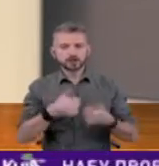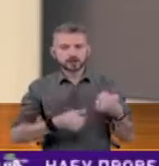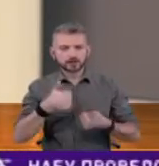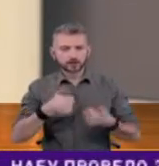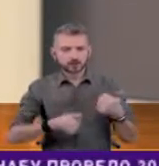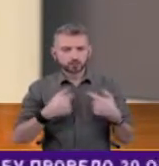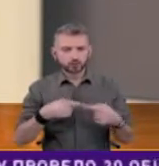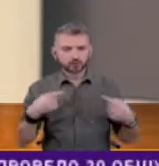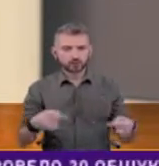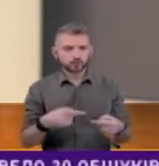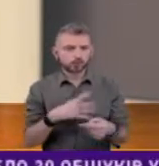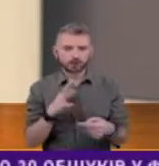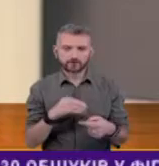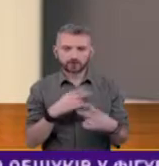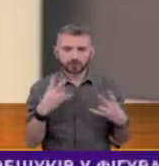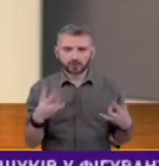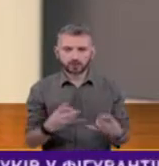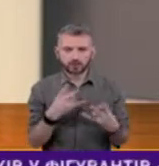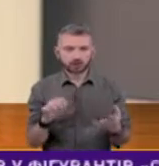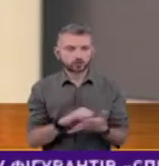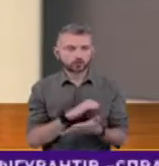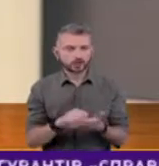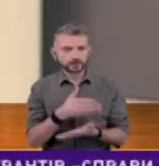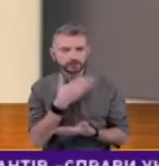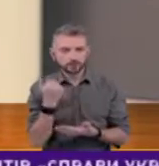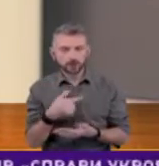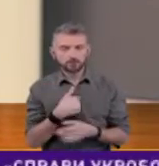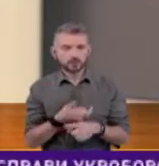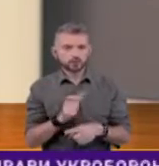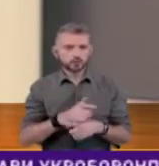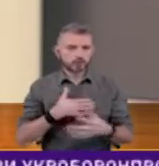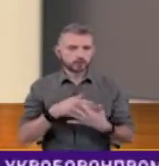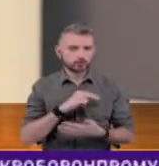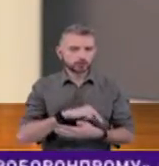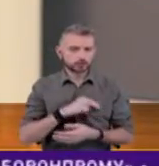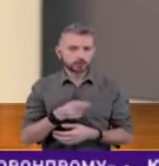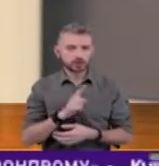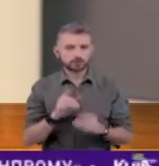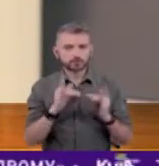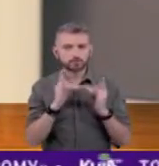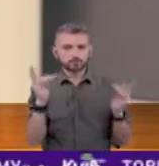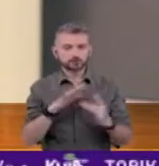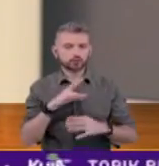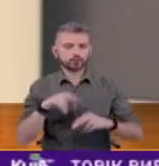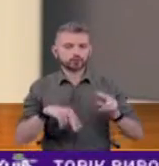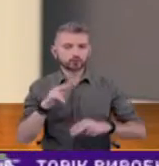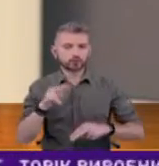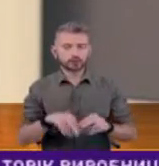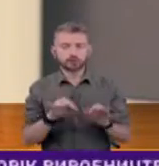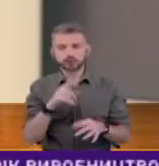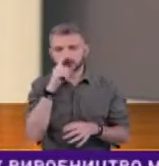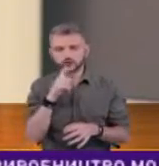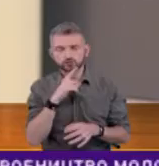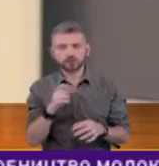процедури, а візи нині там, а документів немає, але ми дуже активно працюємо над тим, щоб міст був збудований, хоча не зрозуміло,